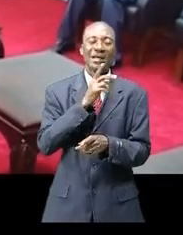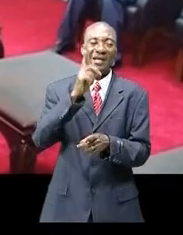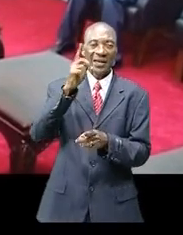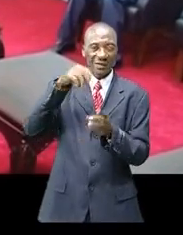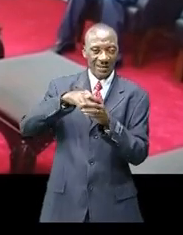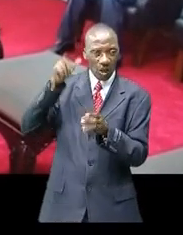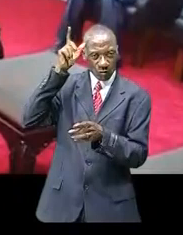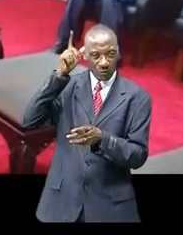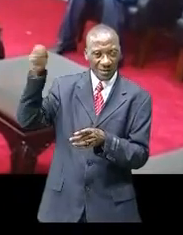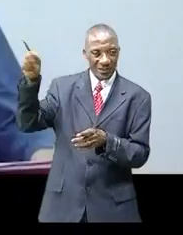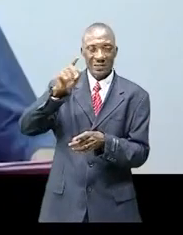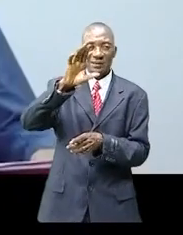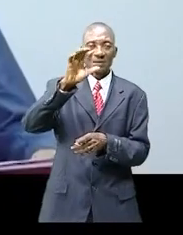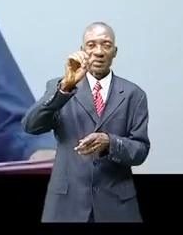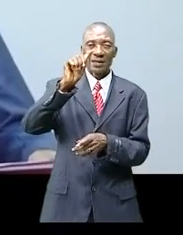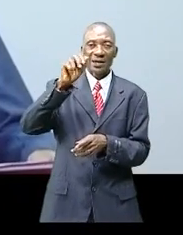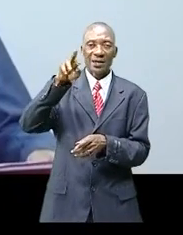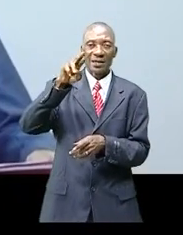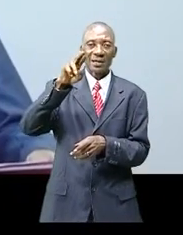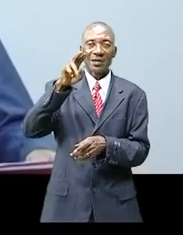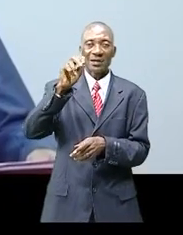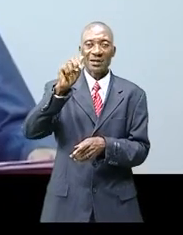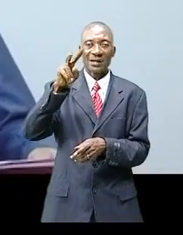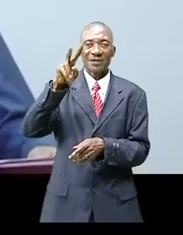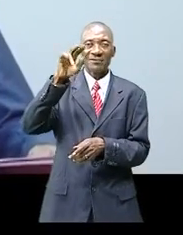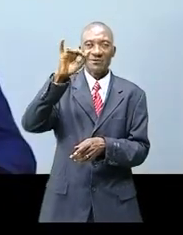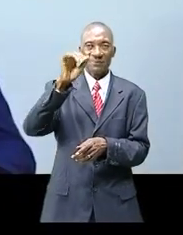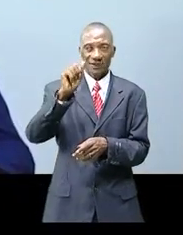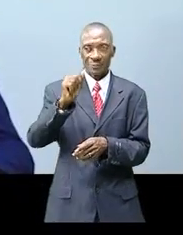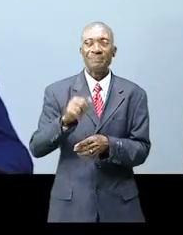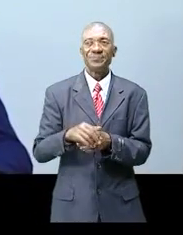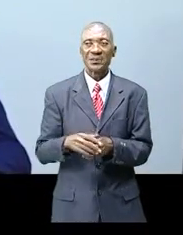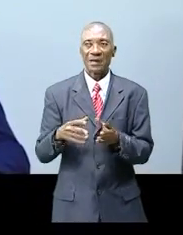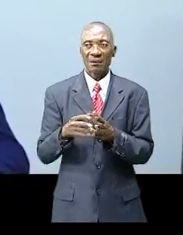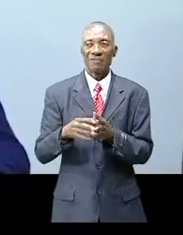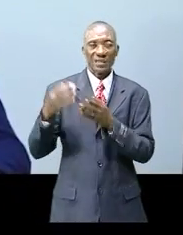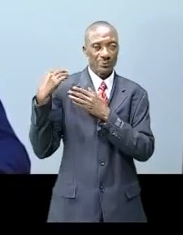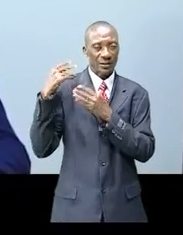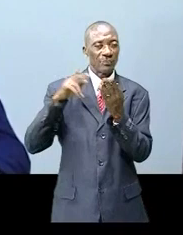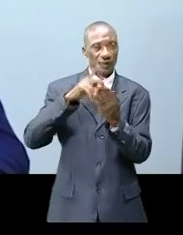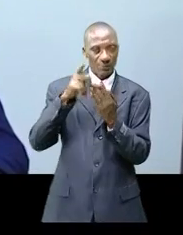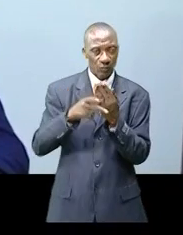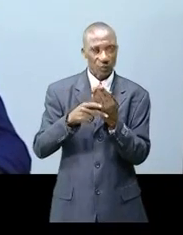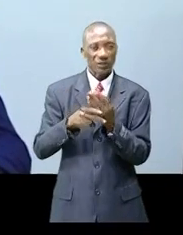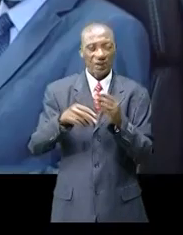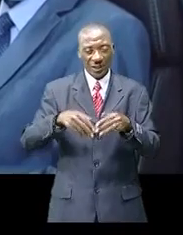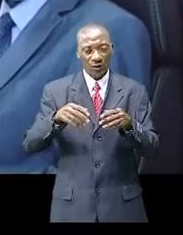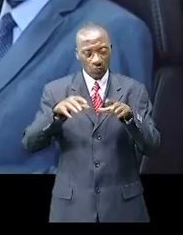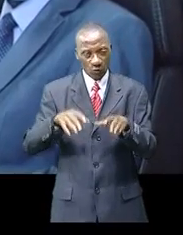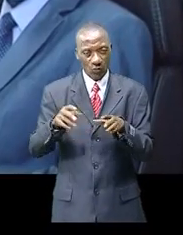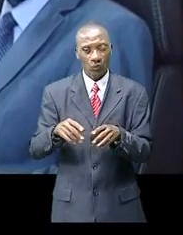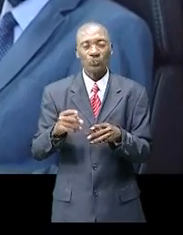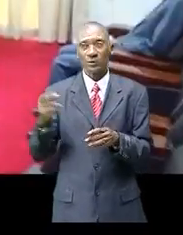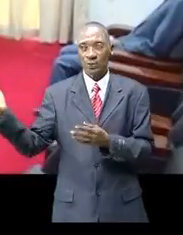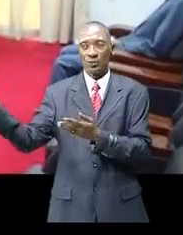du Haut-Katanga. Conduite par Philippe Desmorlouze, accompagné du responsable de projet agricole en RDC. Il a